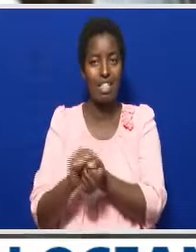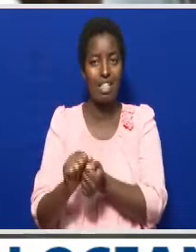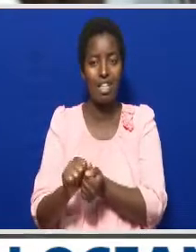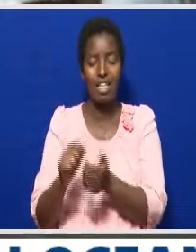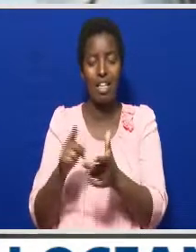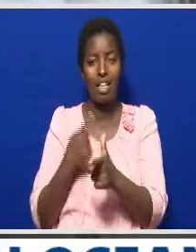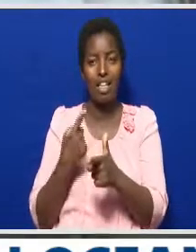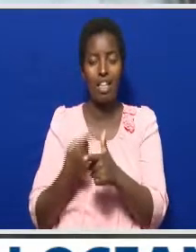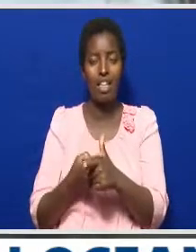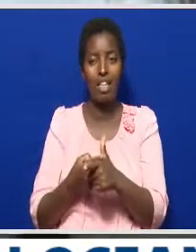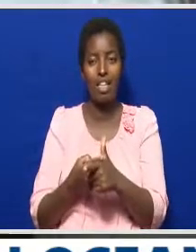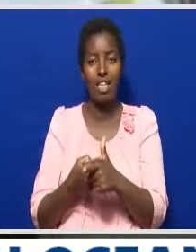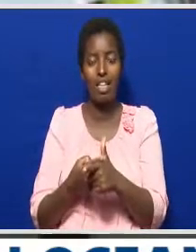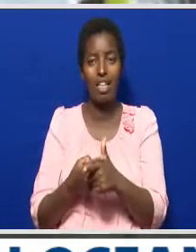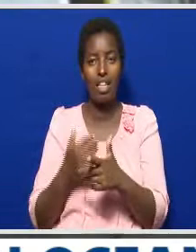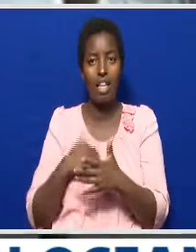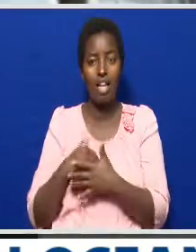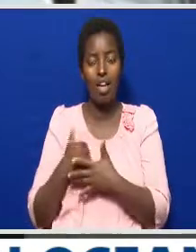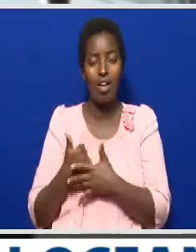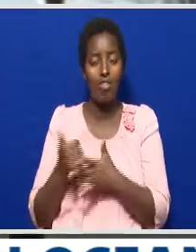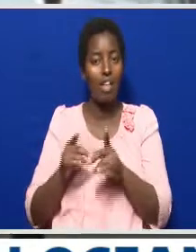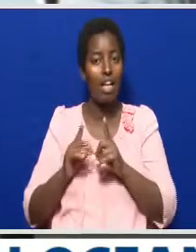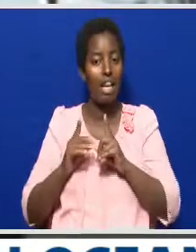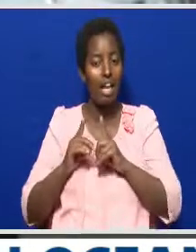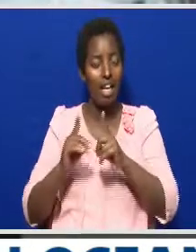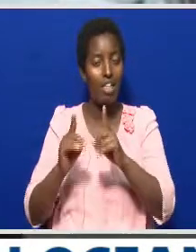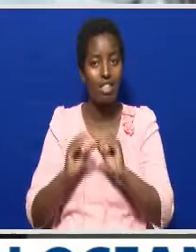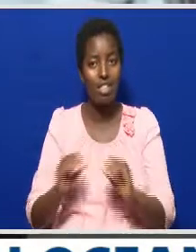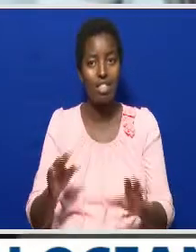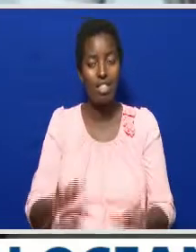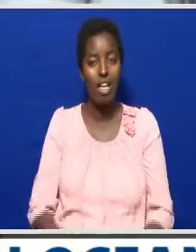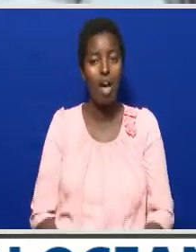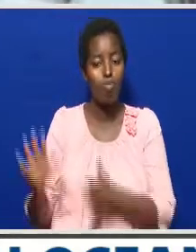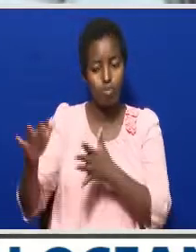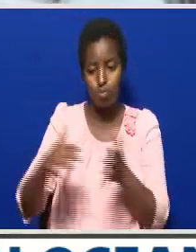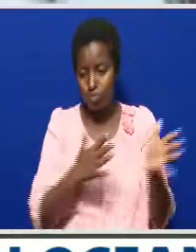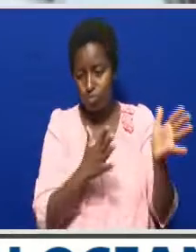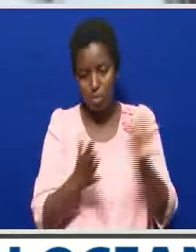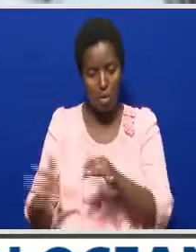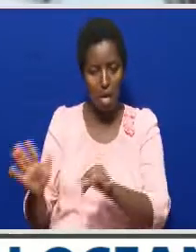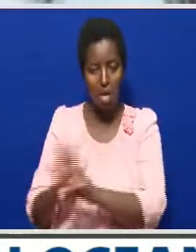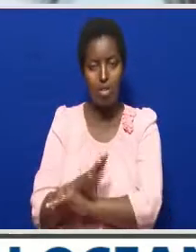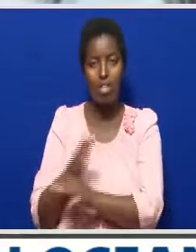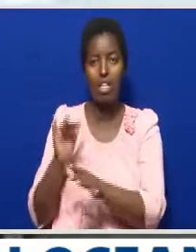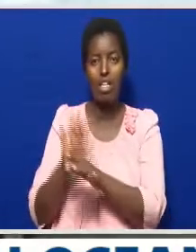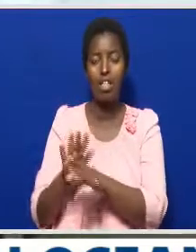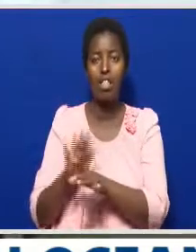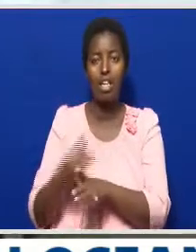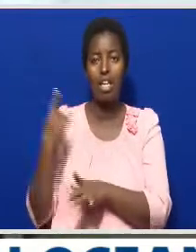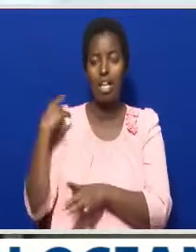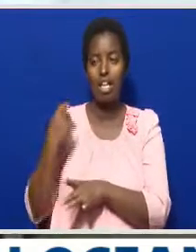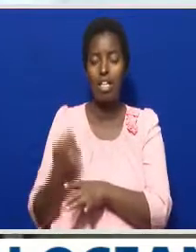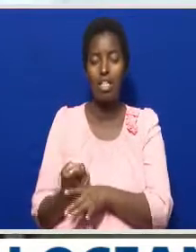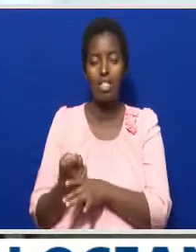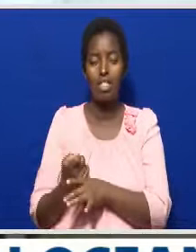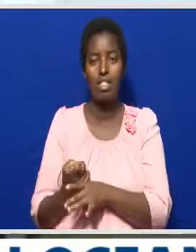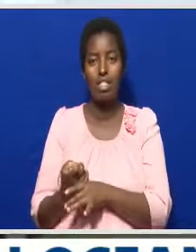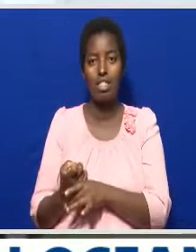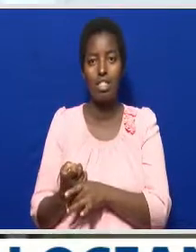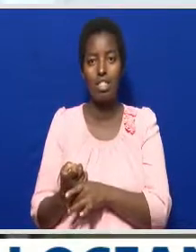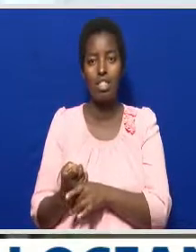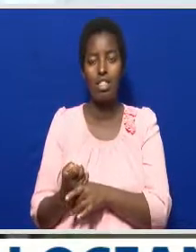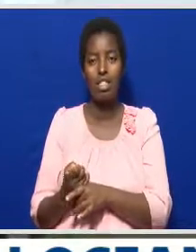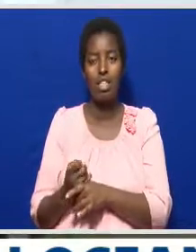sasa wakawa sasa hawana tena mwelekeo, kama wimbi anawapeleka. Jana ndo wakapatikana pale Wasini na